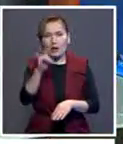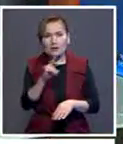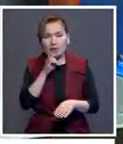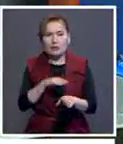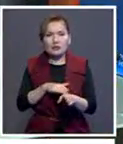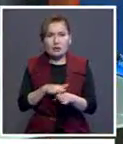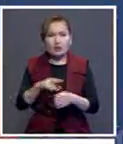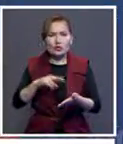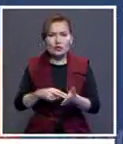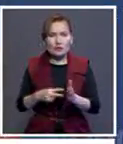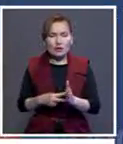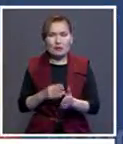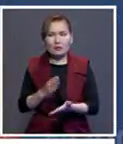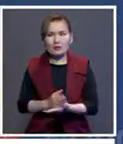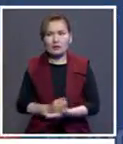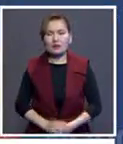отыр.